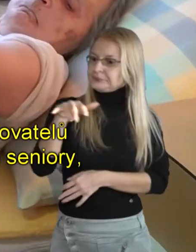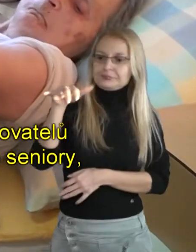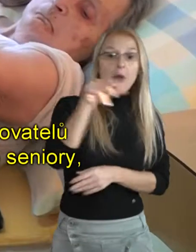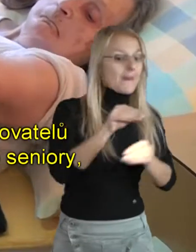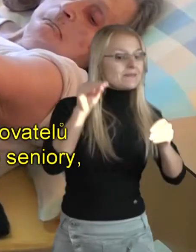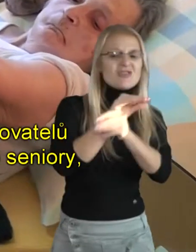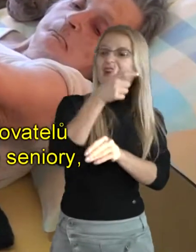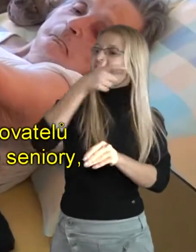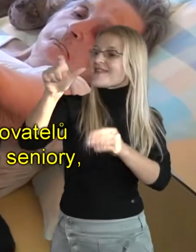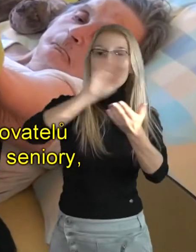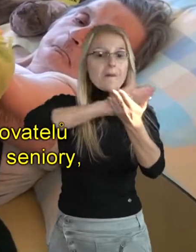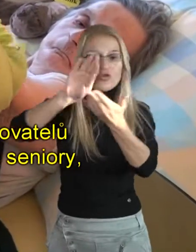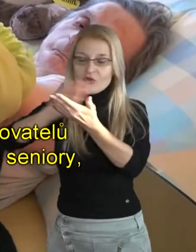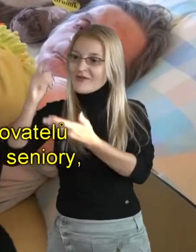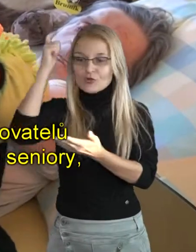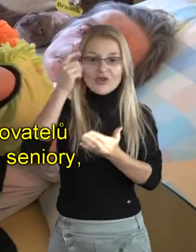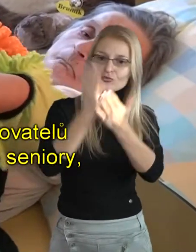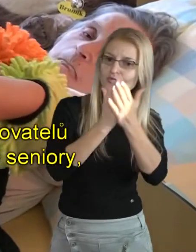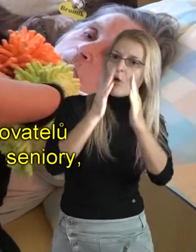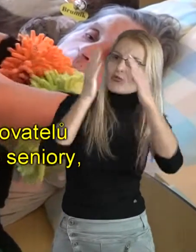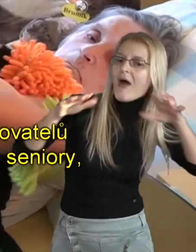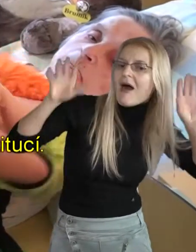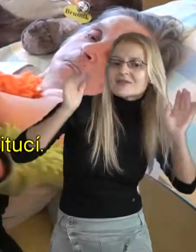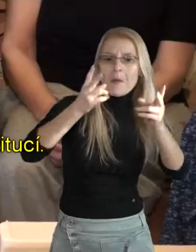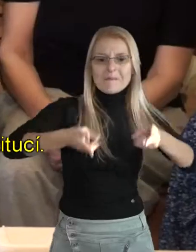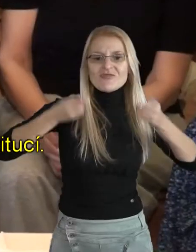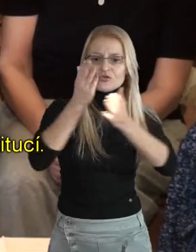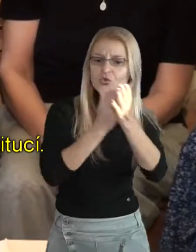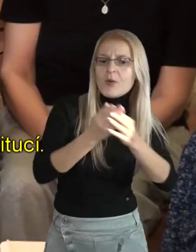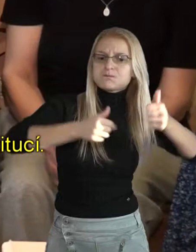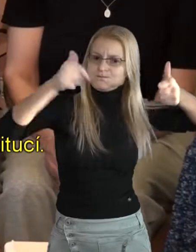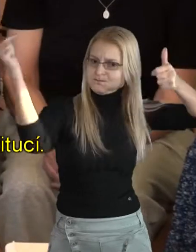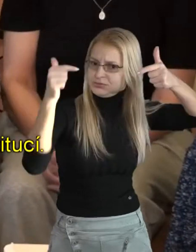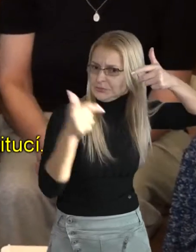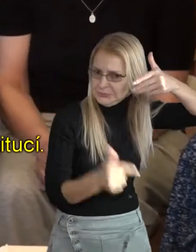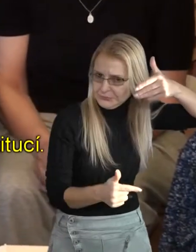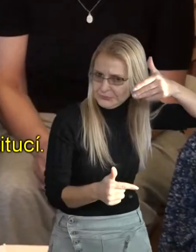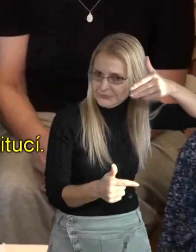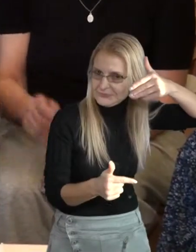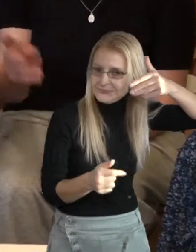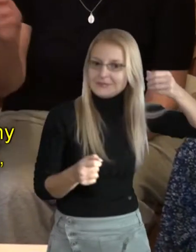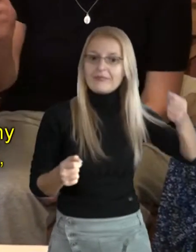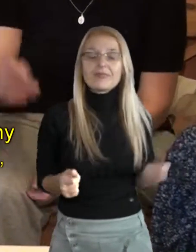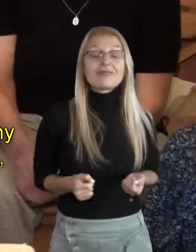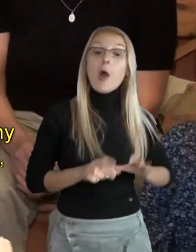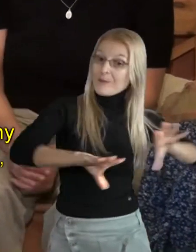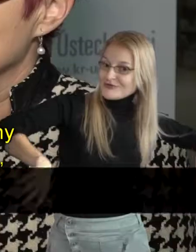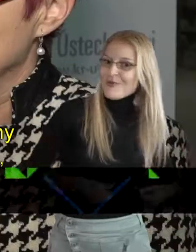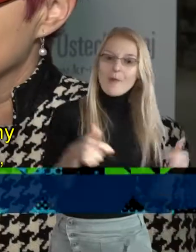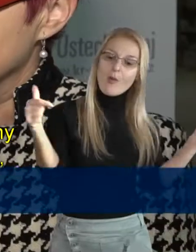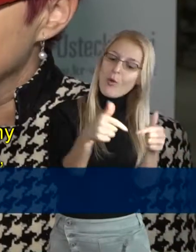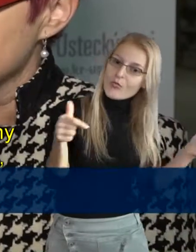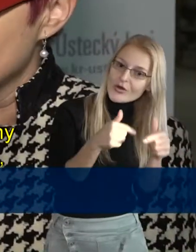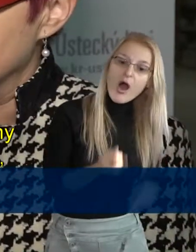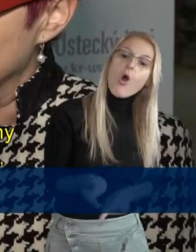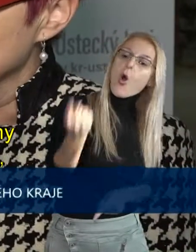200 poskytovatelů sociálních služeb, tedy domovů pro seniory, azylových center a dalších institucí. Kvitujeme i podporu